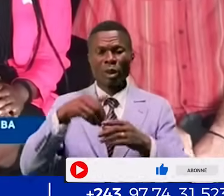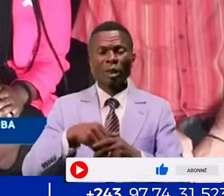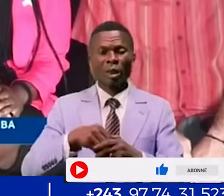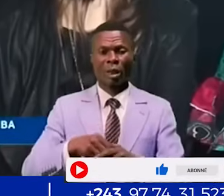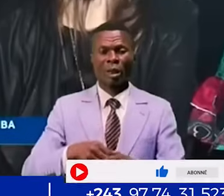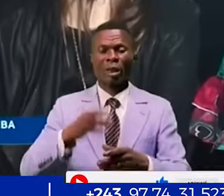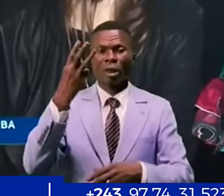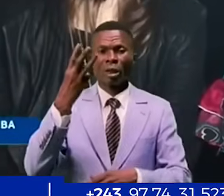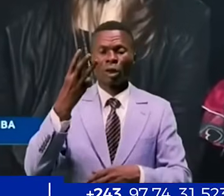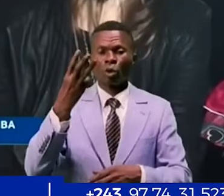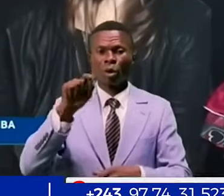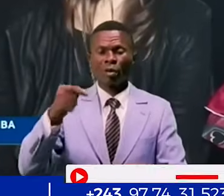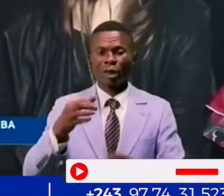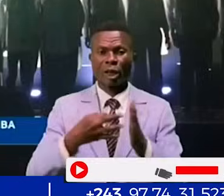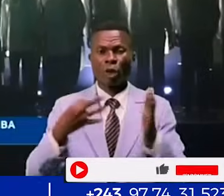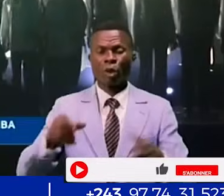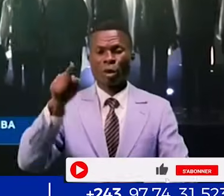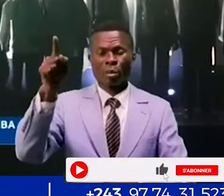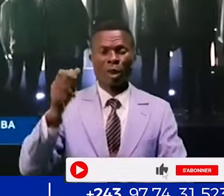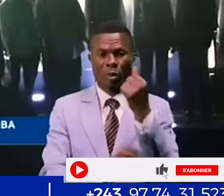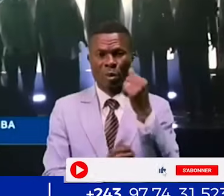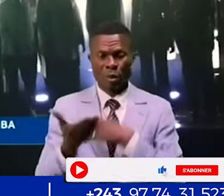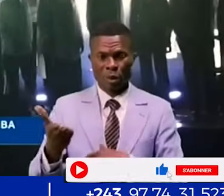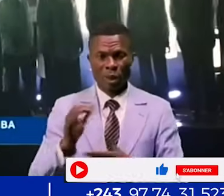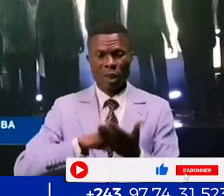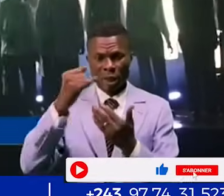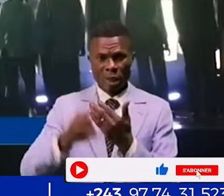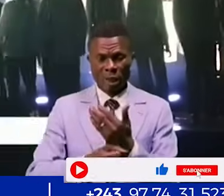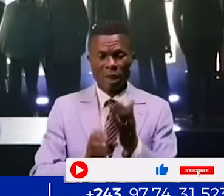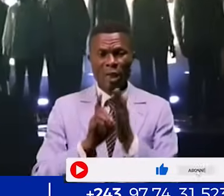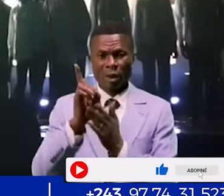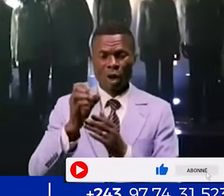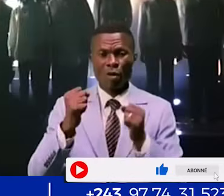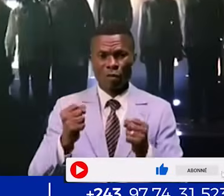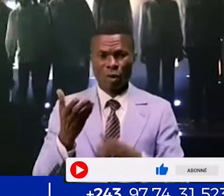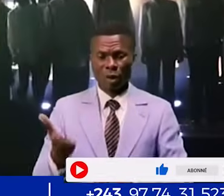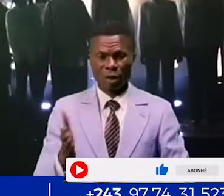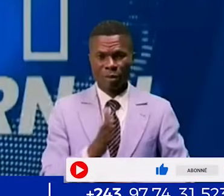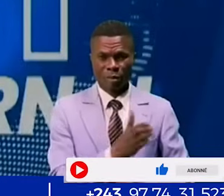environ 3,8 millions d'habitants et s'inscrit dans une démarche de développement durable.